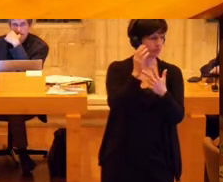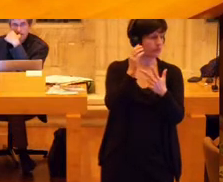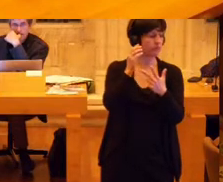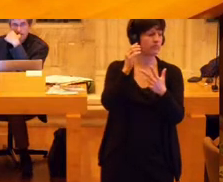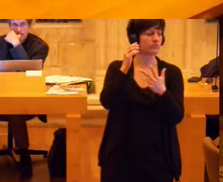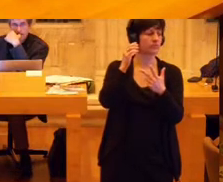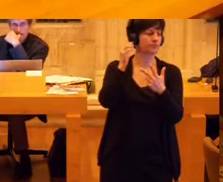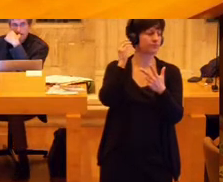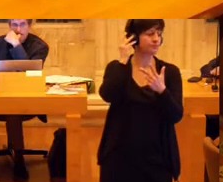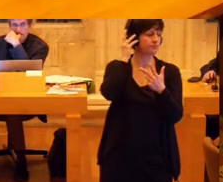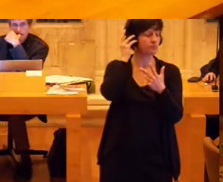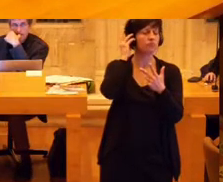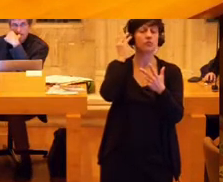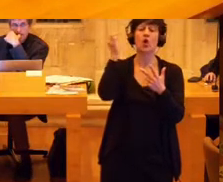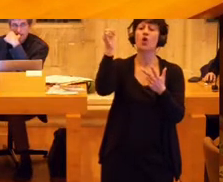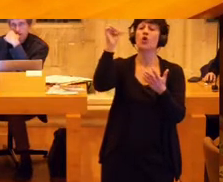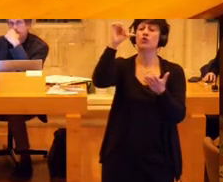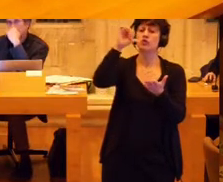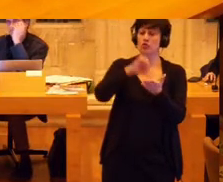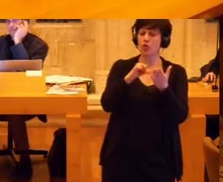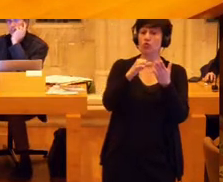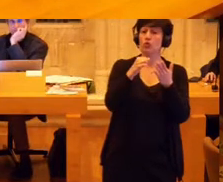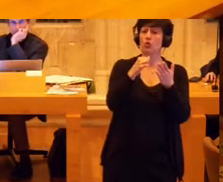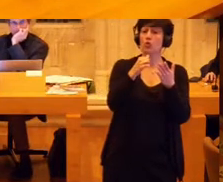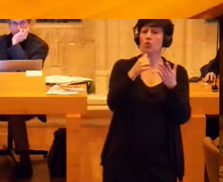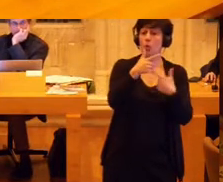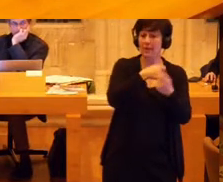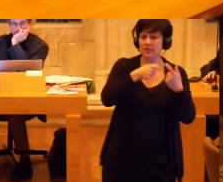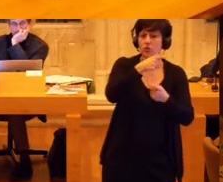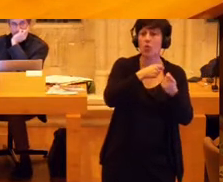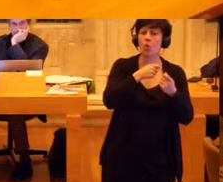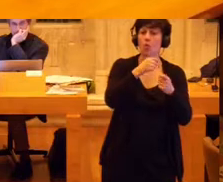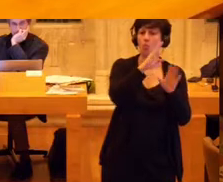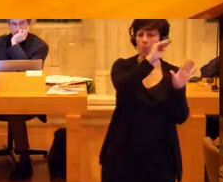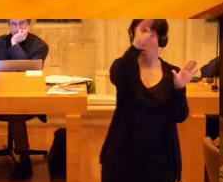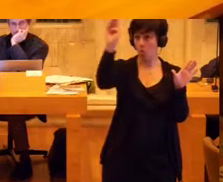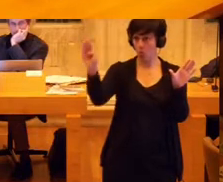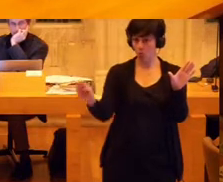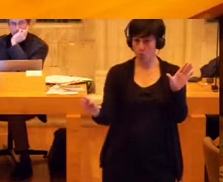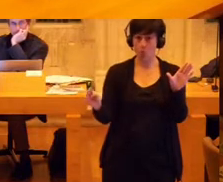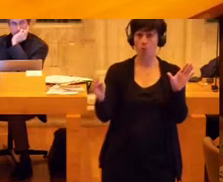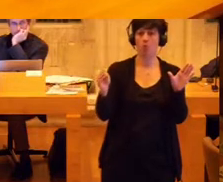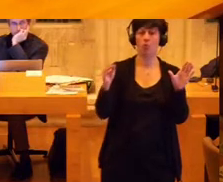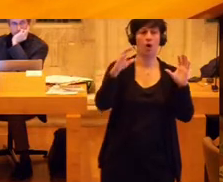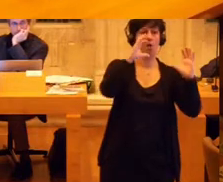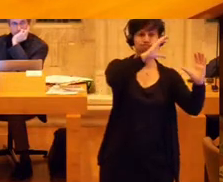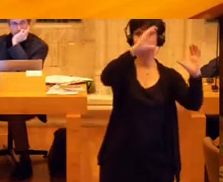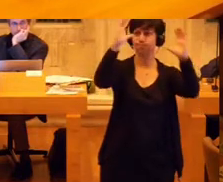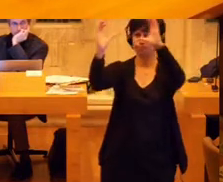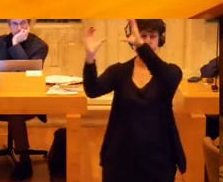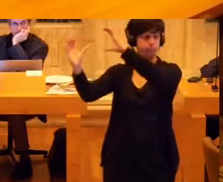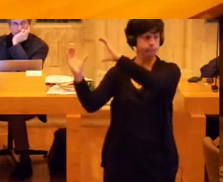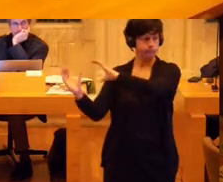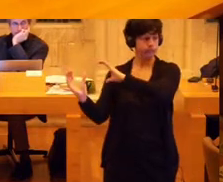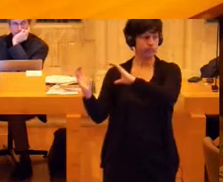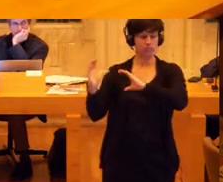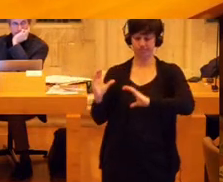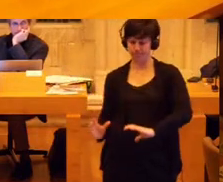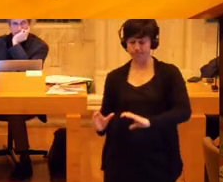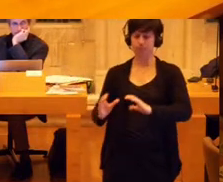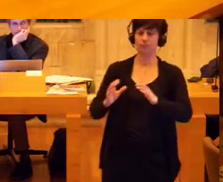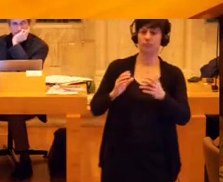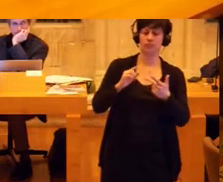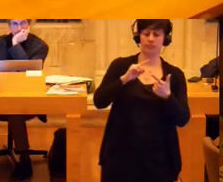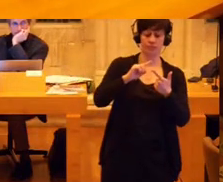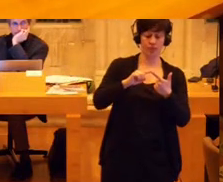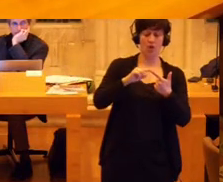centres commerciaux qui apparaissent en bleu, les zones commerciales qui apparaissent en bleu, les zones